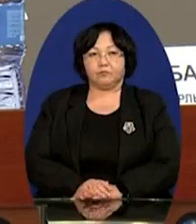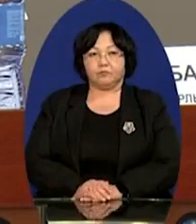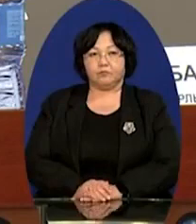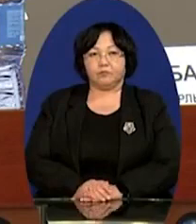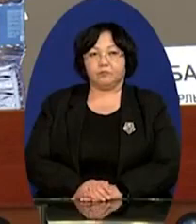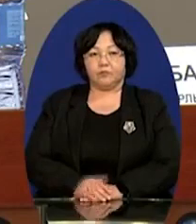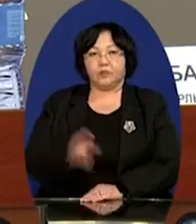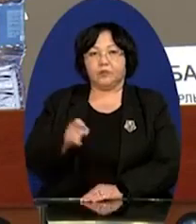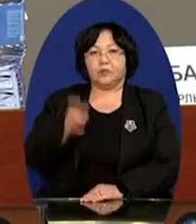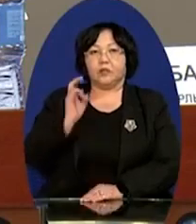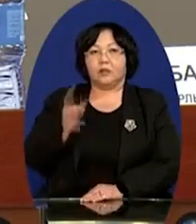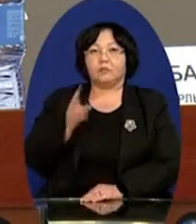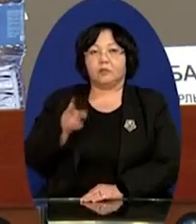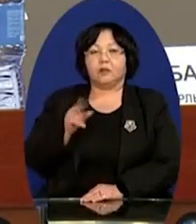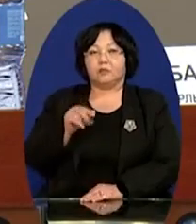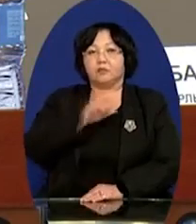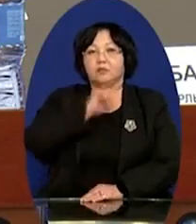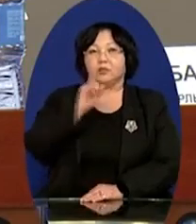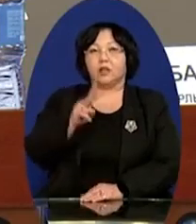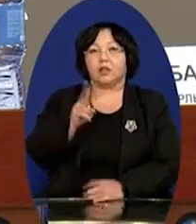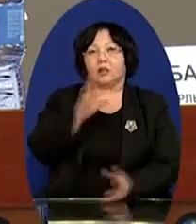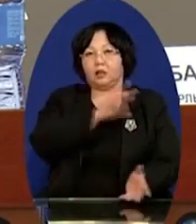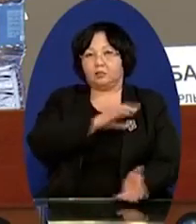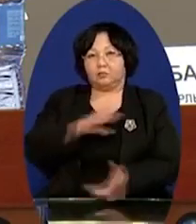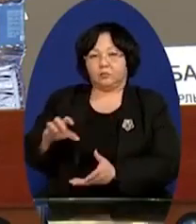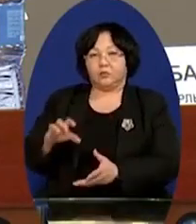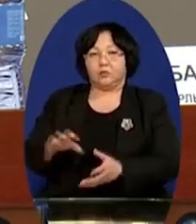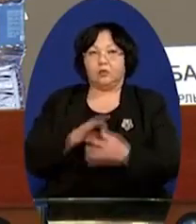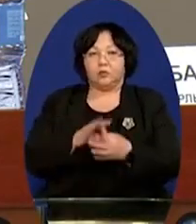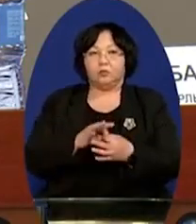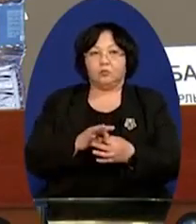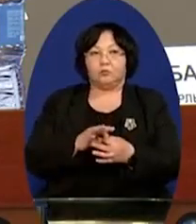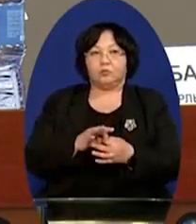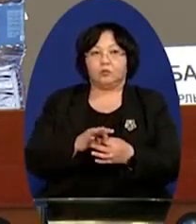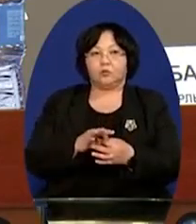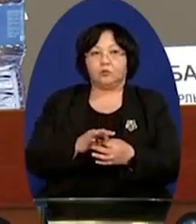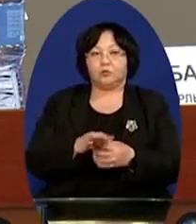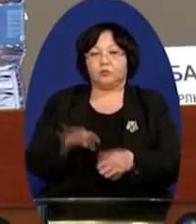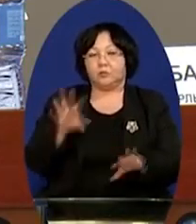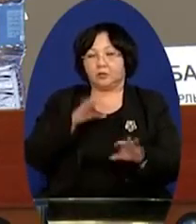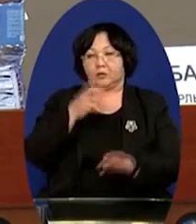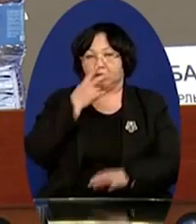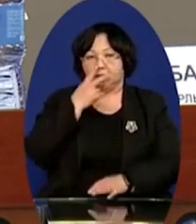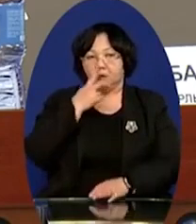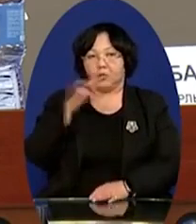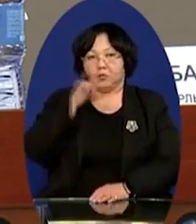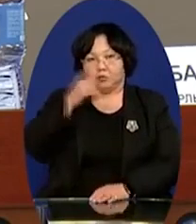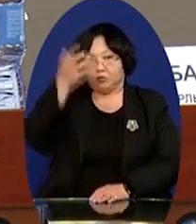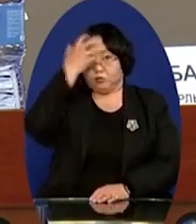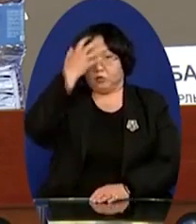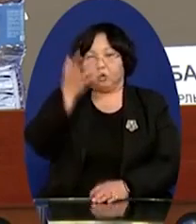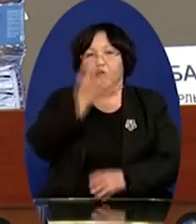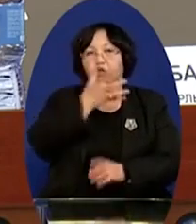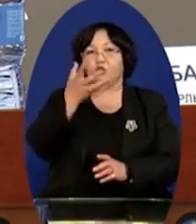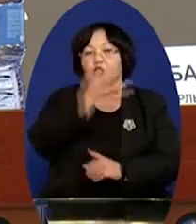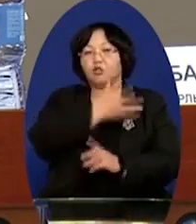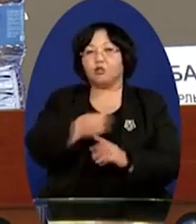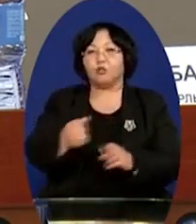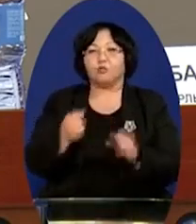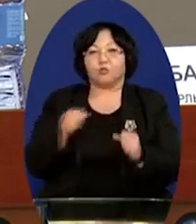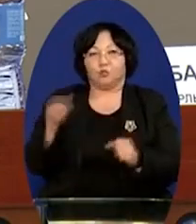За, энэ компани лизингтэй холбоотой асуудал нь хамаарлахгүй байдал нь одоо улс төр нөлөө бүхий этгээд үе улсын их